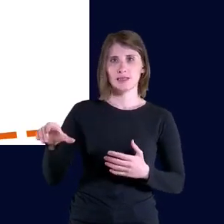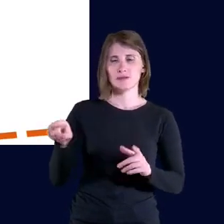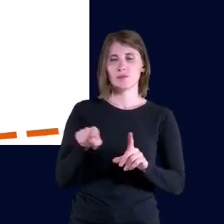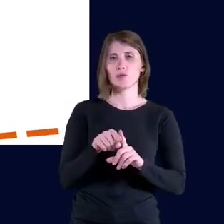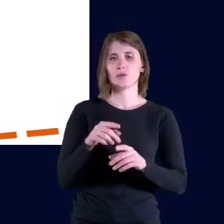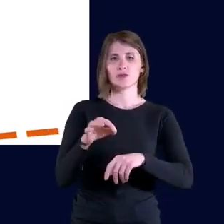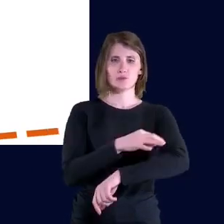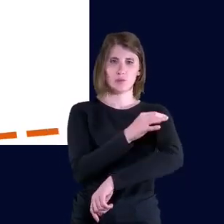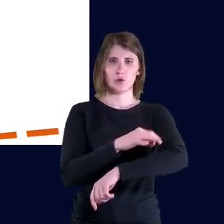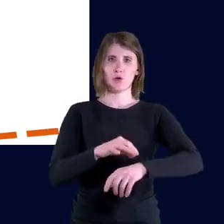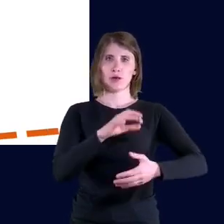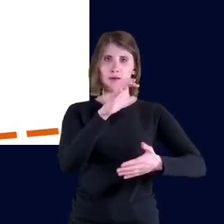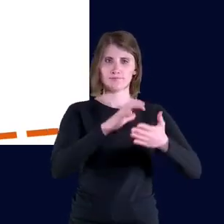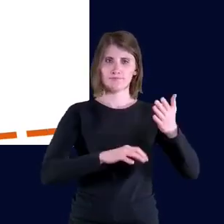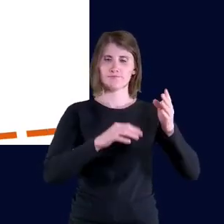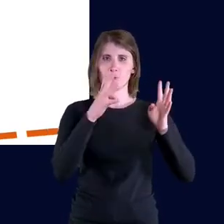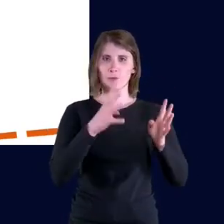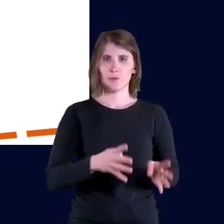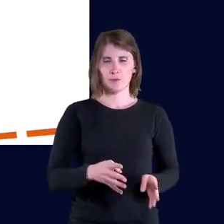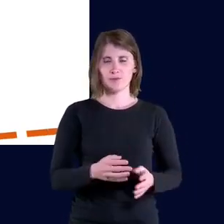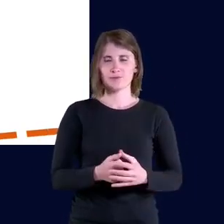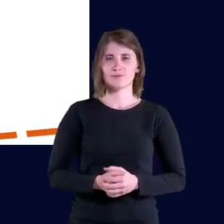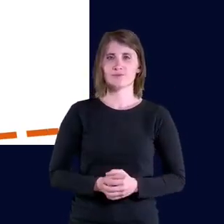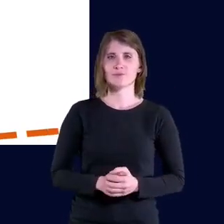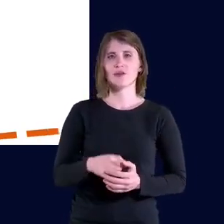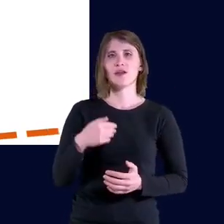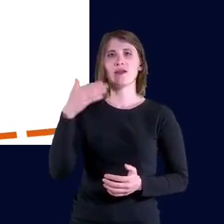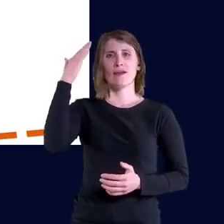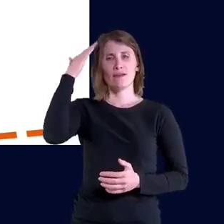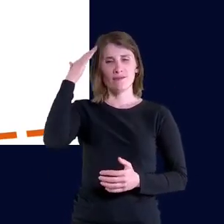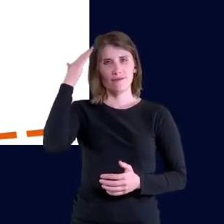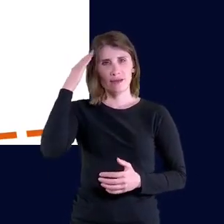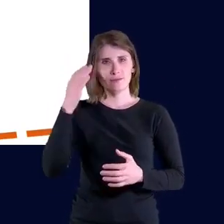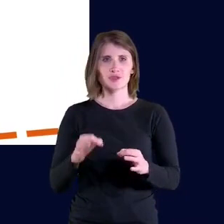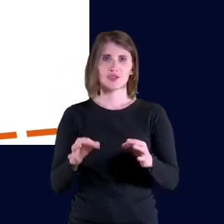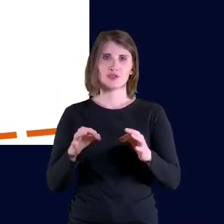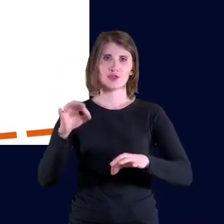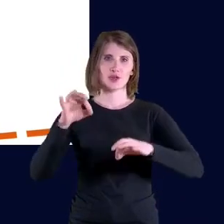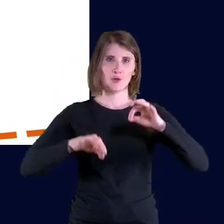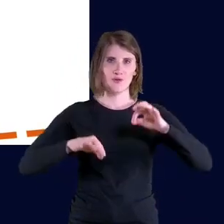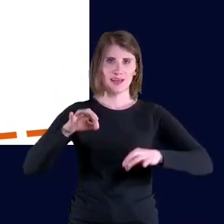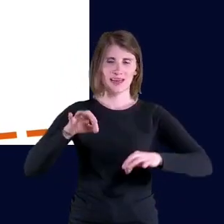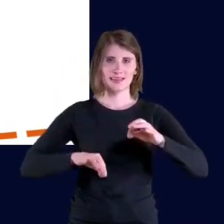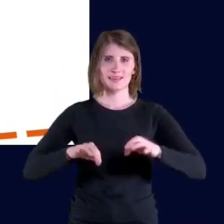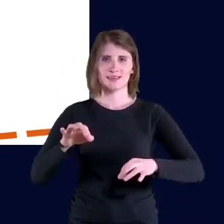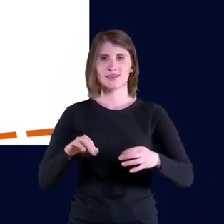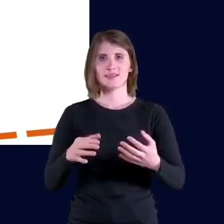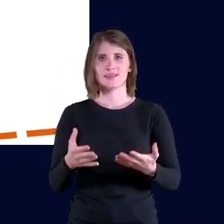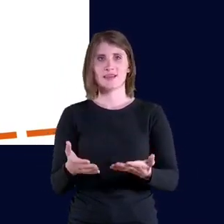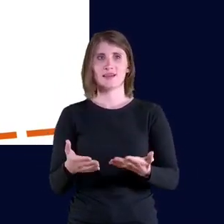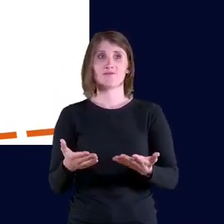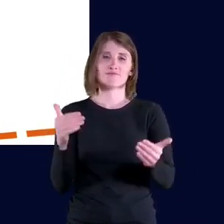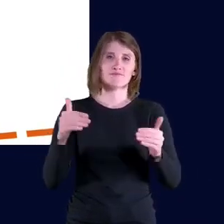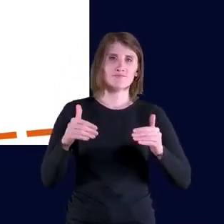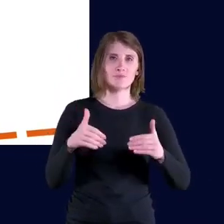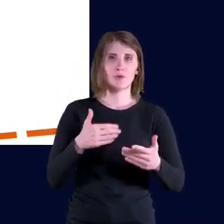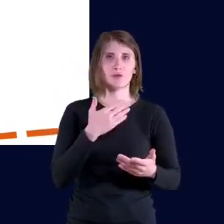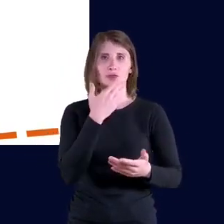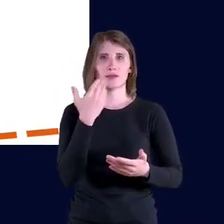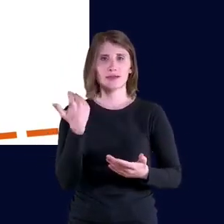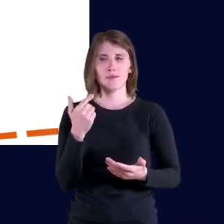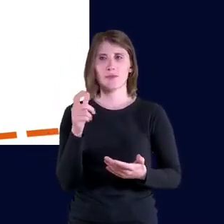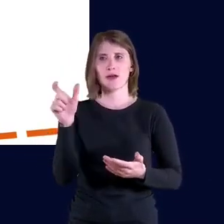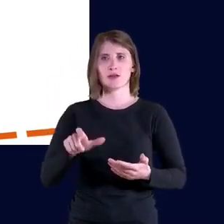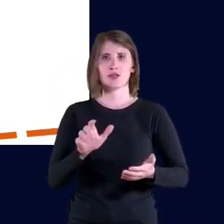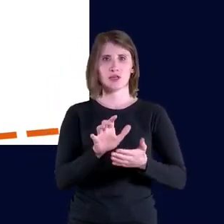opis projektu i wiem że co prawda na dzisiejszej konferencji może nie ma takich nie ma aż tylu